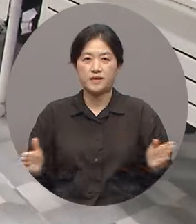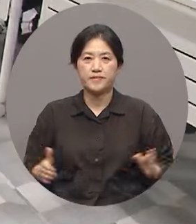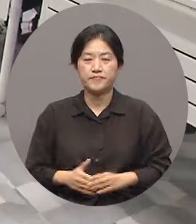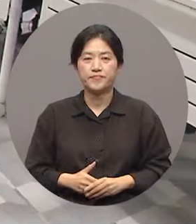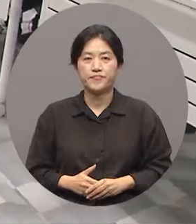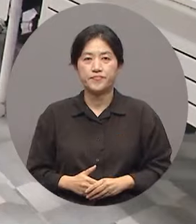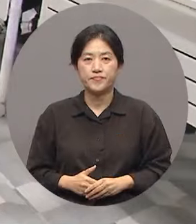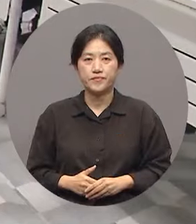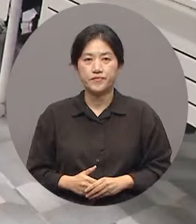윤수산